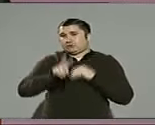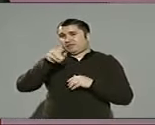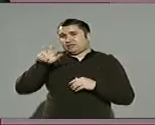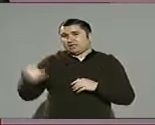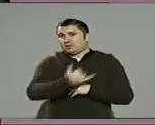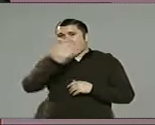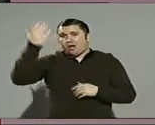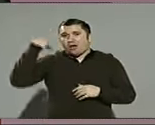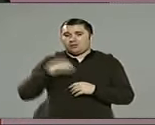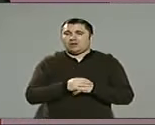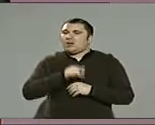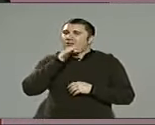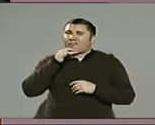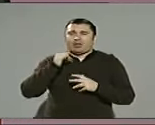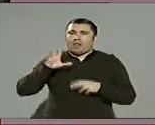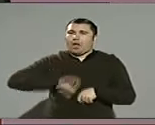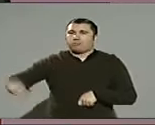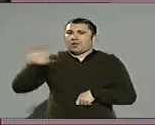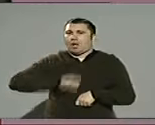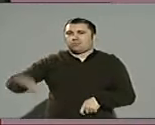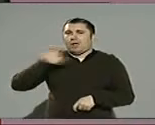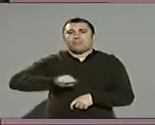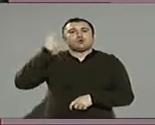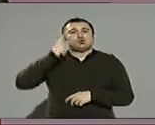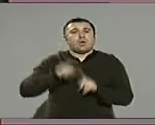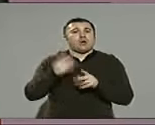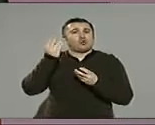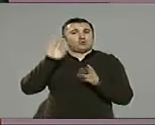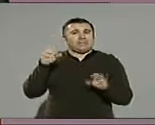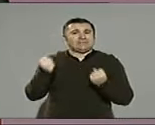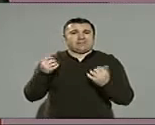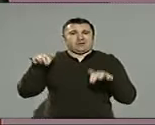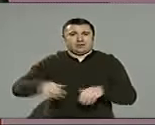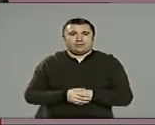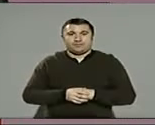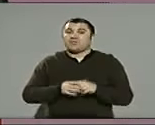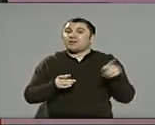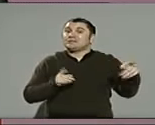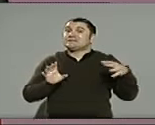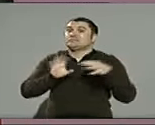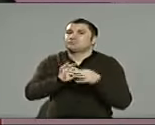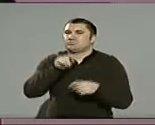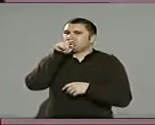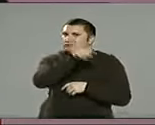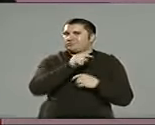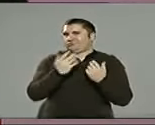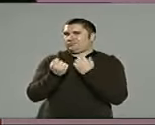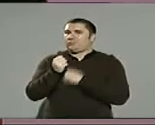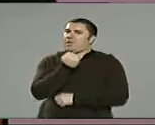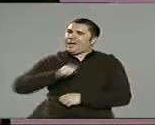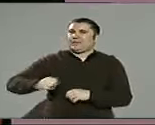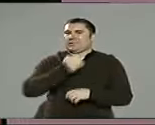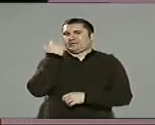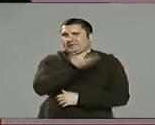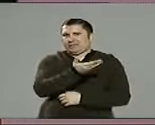dieser sozialen und kulturellen Sicherheit verschwinden lassen. Und genau da setzen die rechtsextremen Vereinfacher an. Deshalb, Genossinnen und